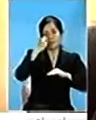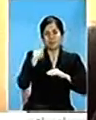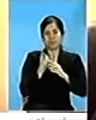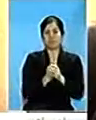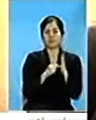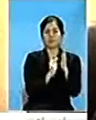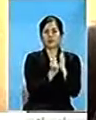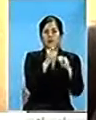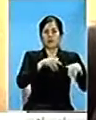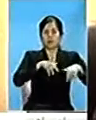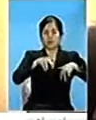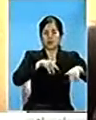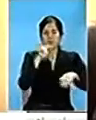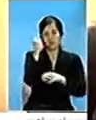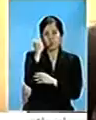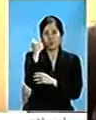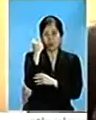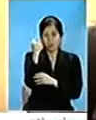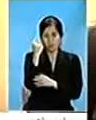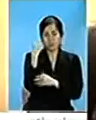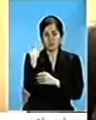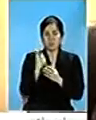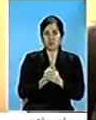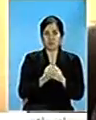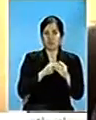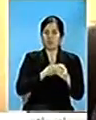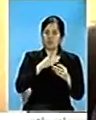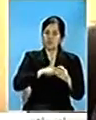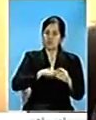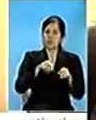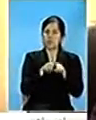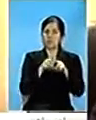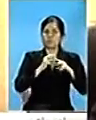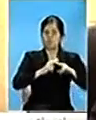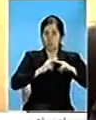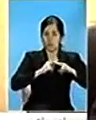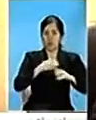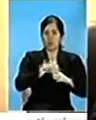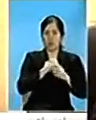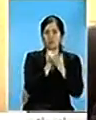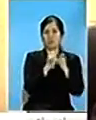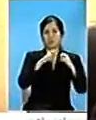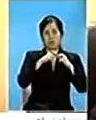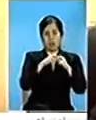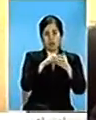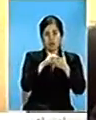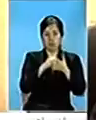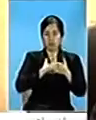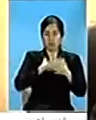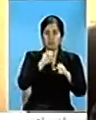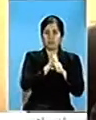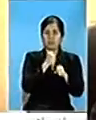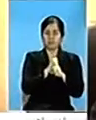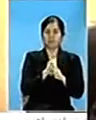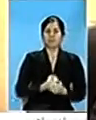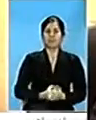ริ่มสำนึกเริ่มมีความเป็นเจ้าของท้องถิ่นของตนเองเริ่มที่อยากจะแก้ปัญหาของตัวเองได้ก็เกิด